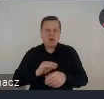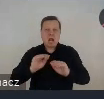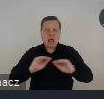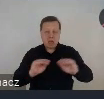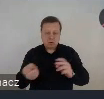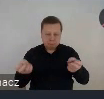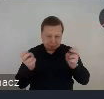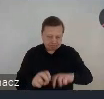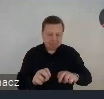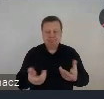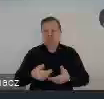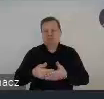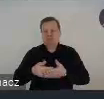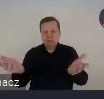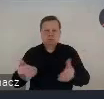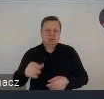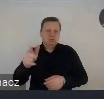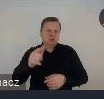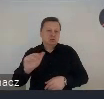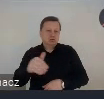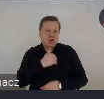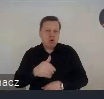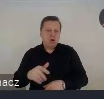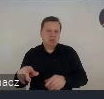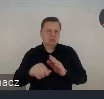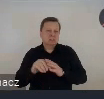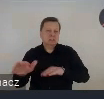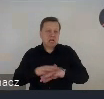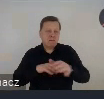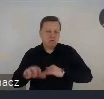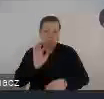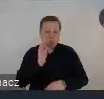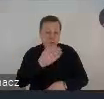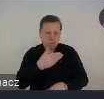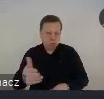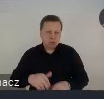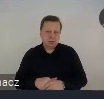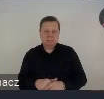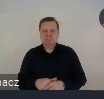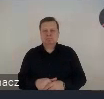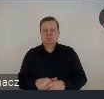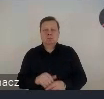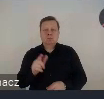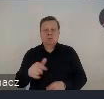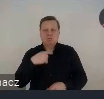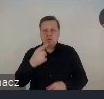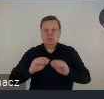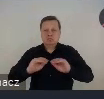edukacyjnych, prowadzeniem szkolenia zawodowego dla młodzieży i wsparcie dla cechów